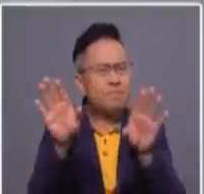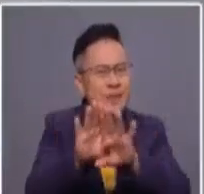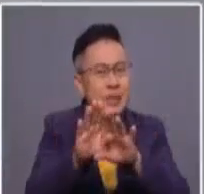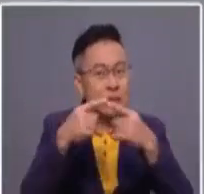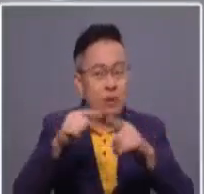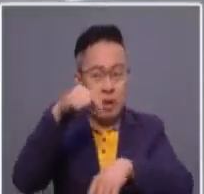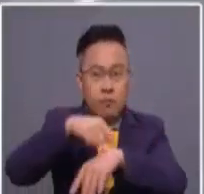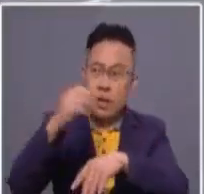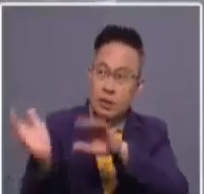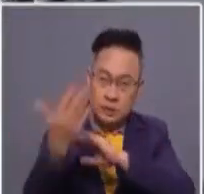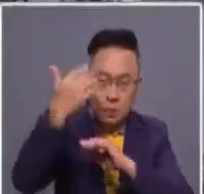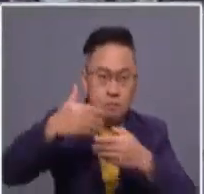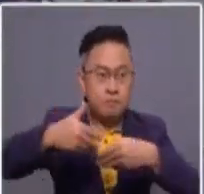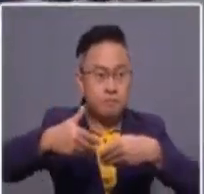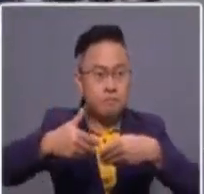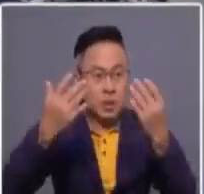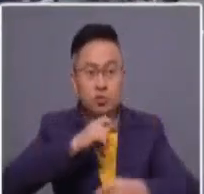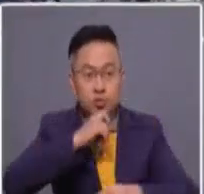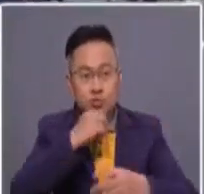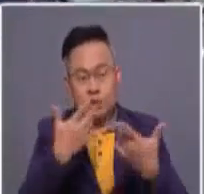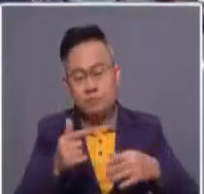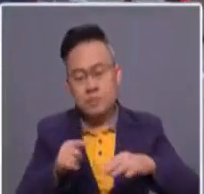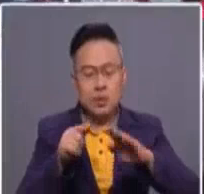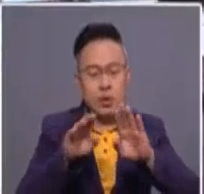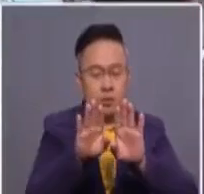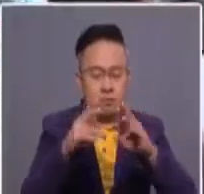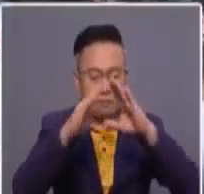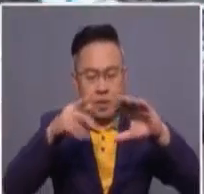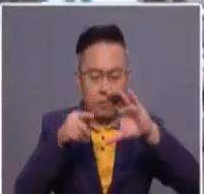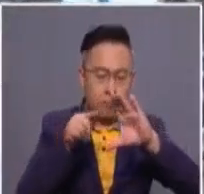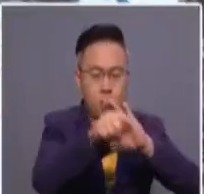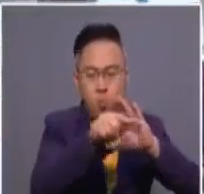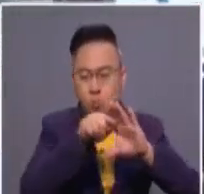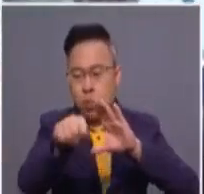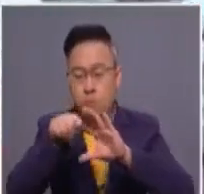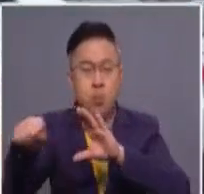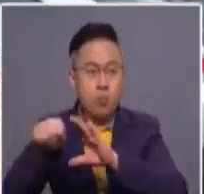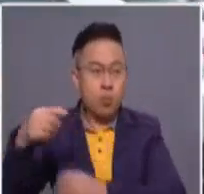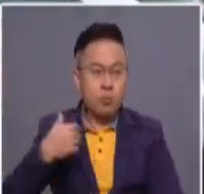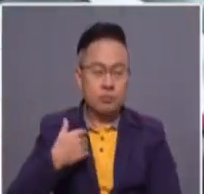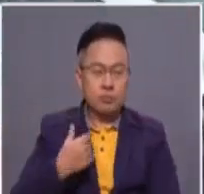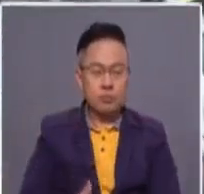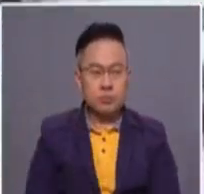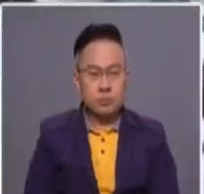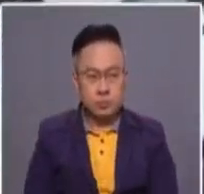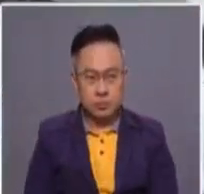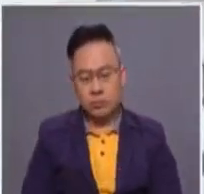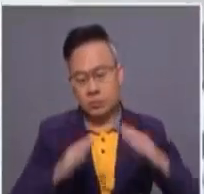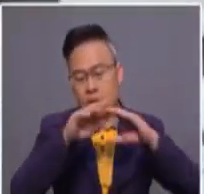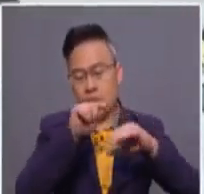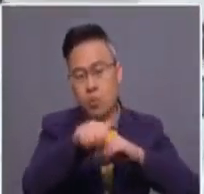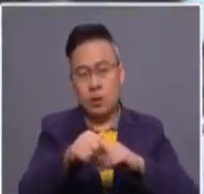กเฉียงเหนือนะฮะปยาคารที่เห็นด้านหน้าในขณะนี้ซึ่งเป็นรัศมีของกระสุนปืนนะครับจุดนี้เองเนี่ยจะมีแค่ร